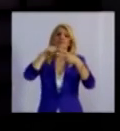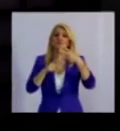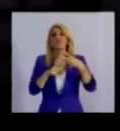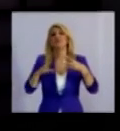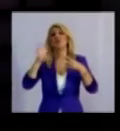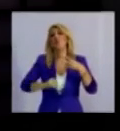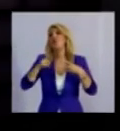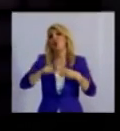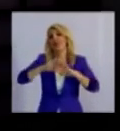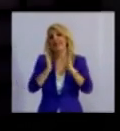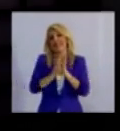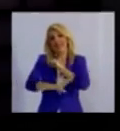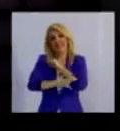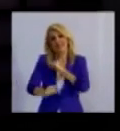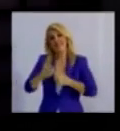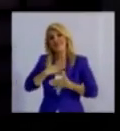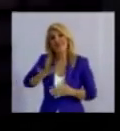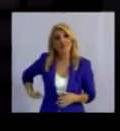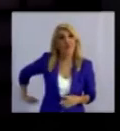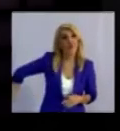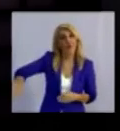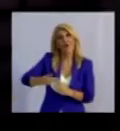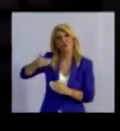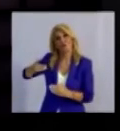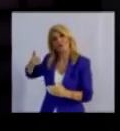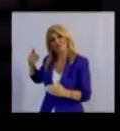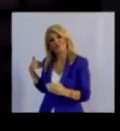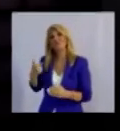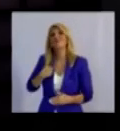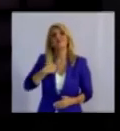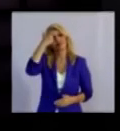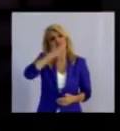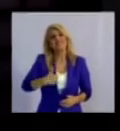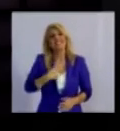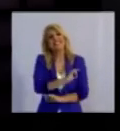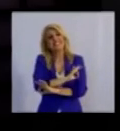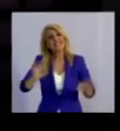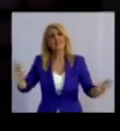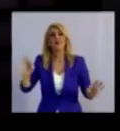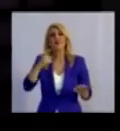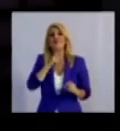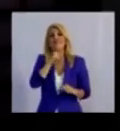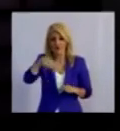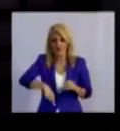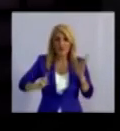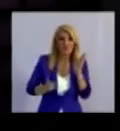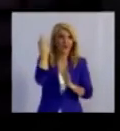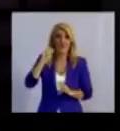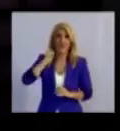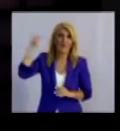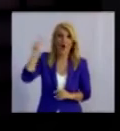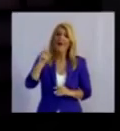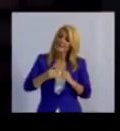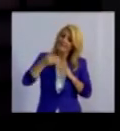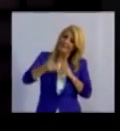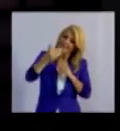τον Καλαμίδη. Είμαι βέβαιη ότι θα συνεχίσουμε να γιορτάζουμε το σπουδαίο αυτό πρόγραμμα, φέρνει τους νέους μας πιο κοντά, διευρύνει